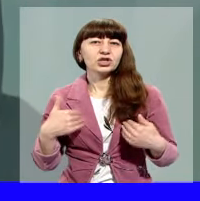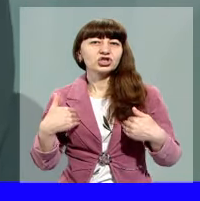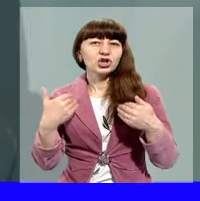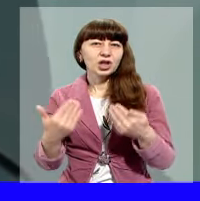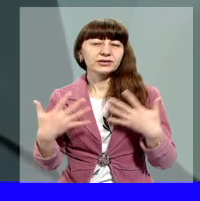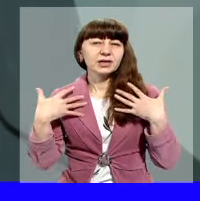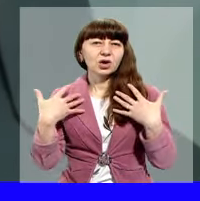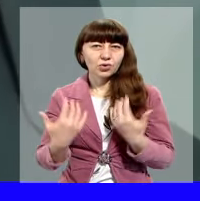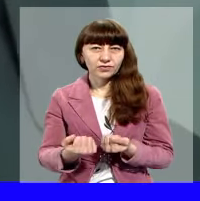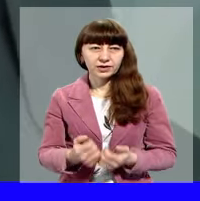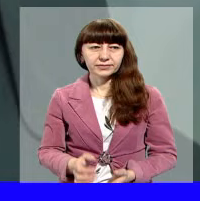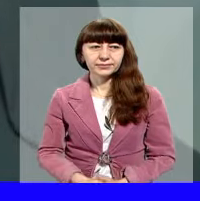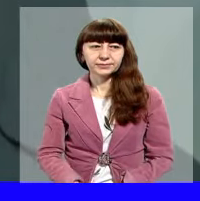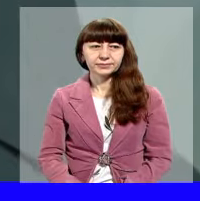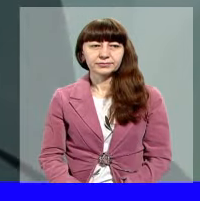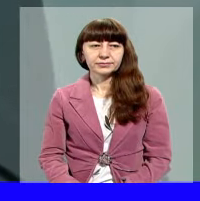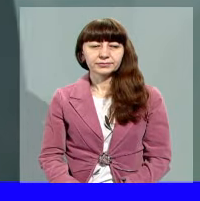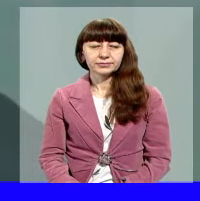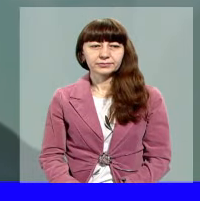денсаулық. Аллаға осылай